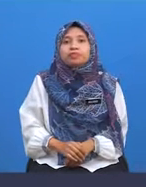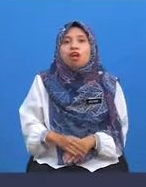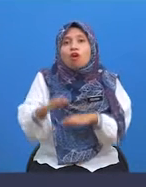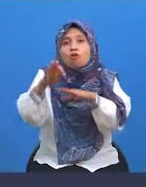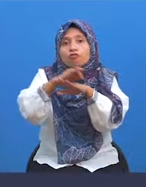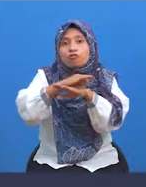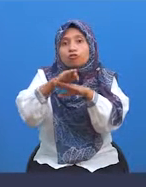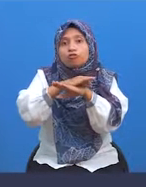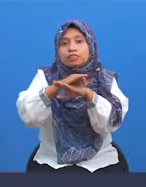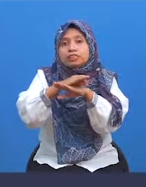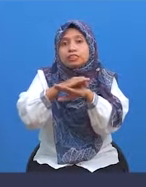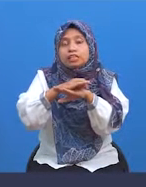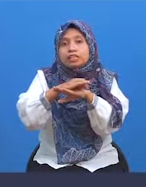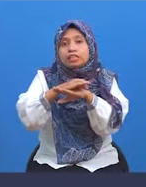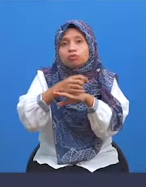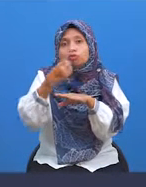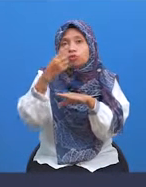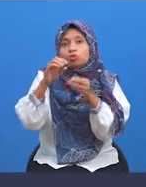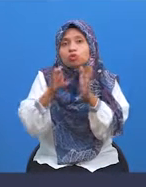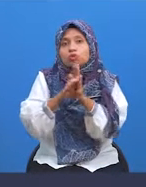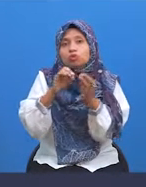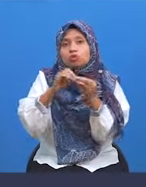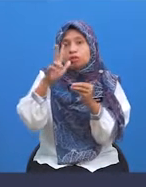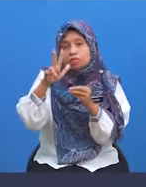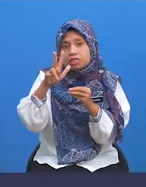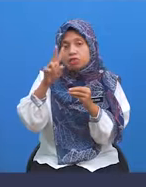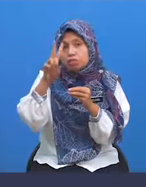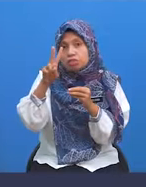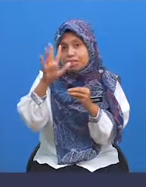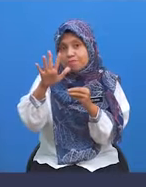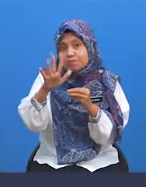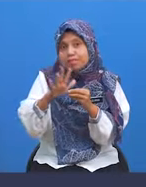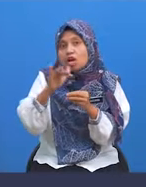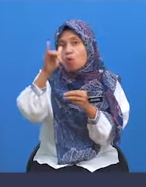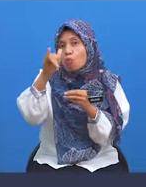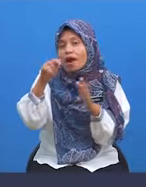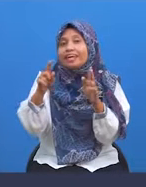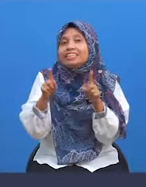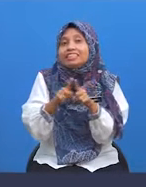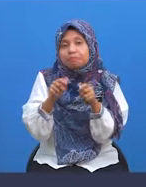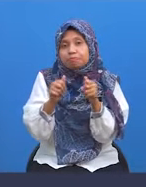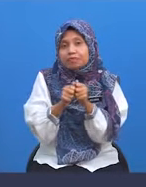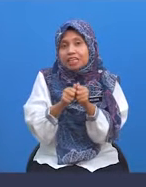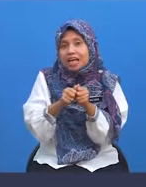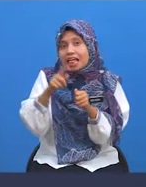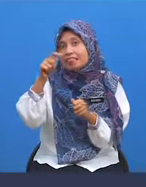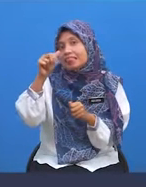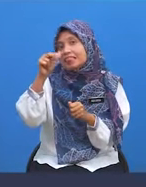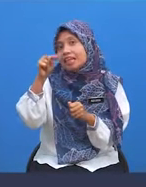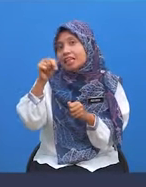Fungsi trigo kita pada contoh kelima ialah y sama dengan